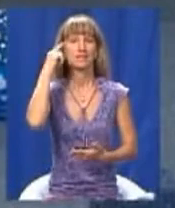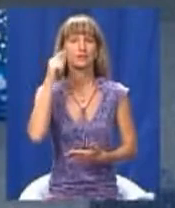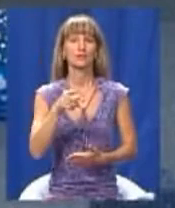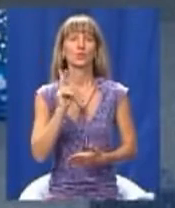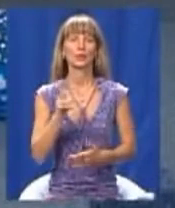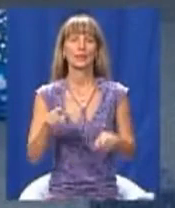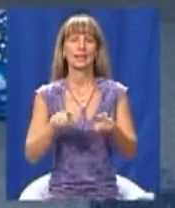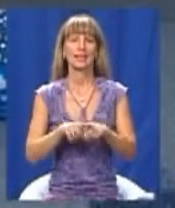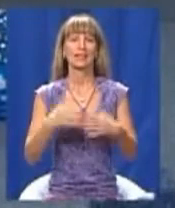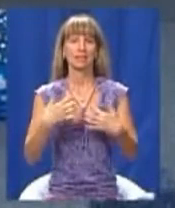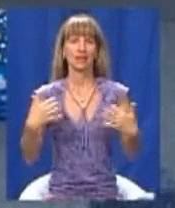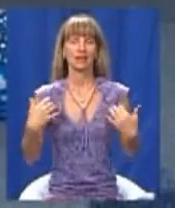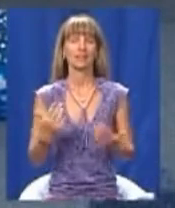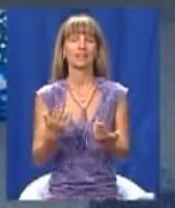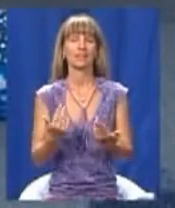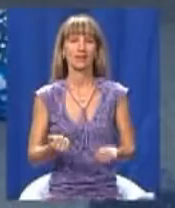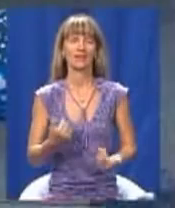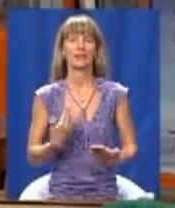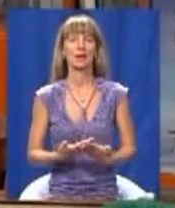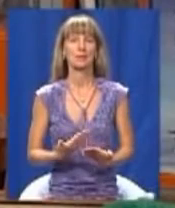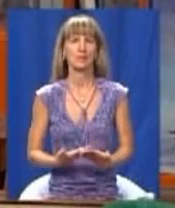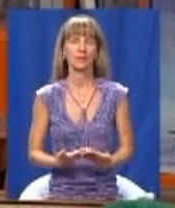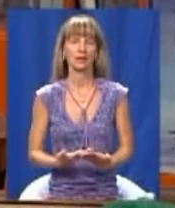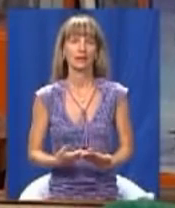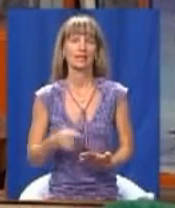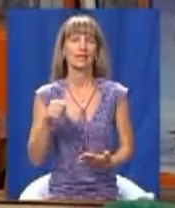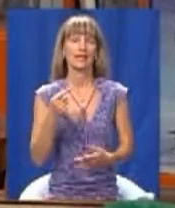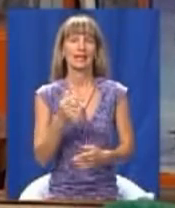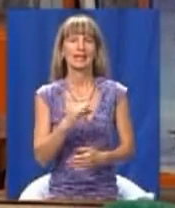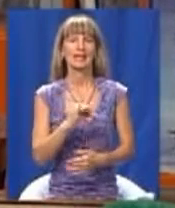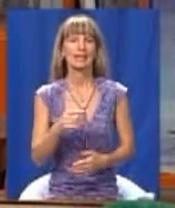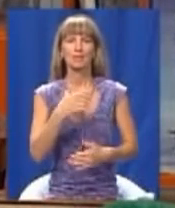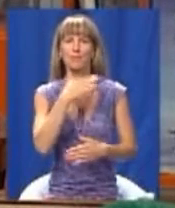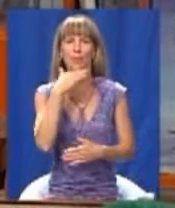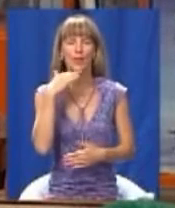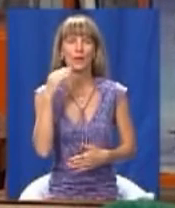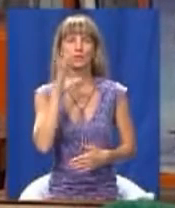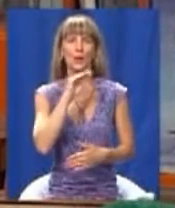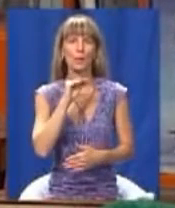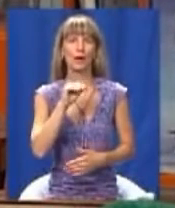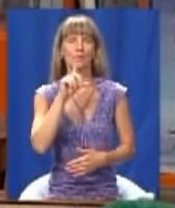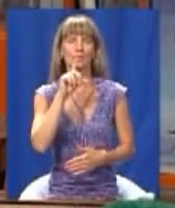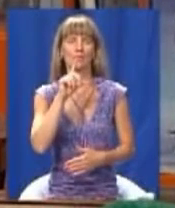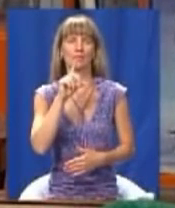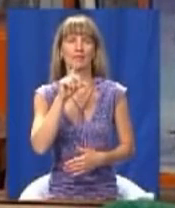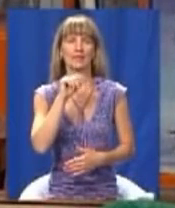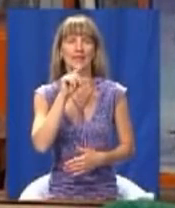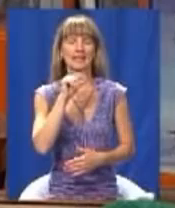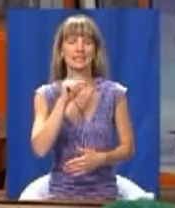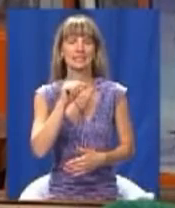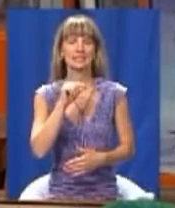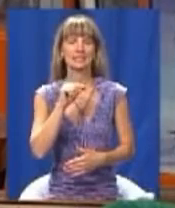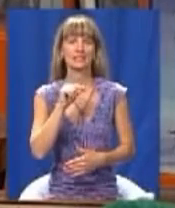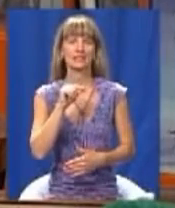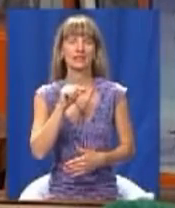такі тварини? Так. Наприклад. Тому що їх дуже-дуже багато. Собаки, птиці,